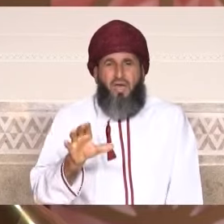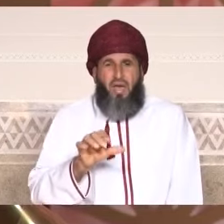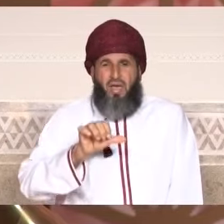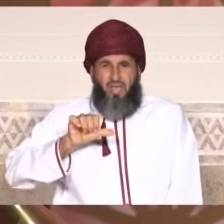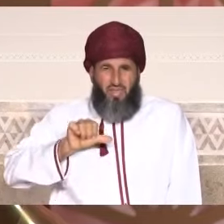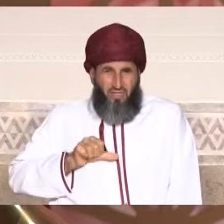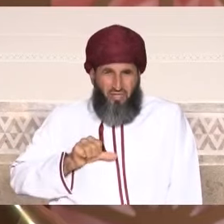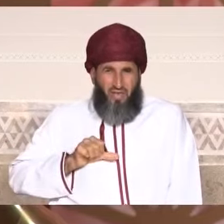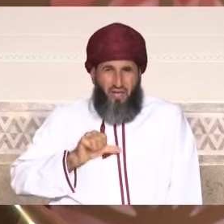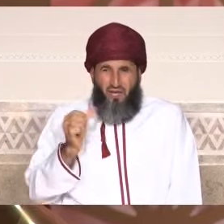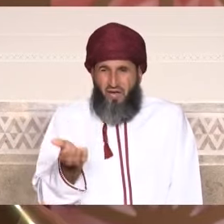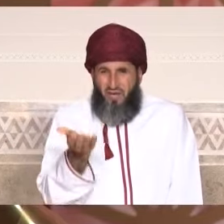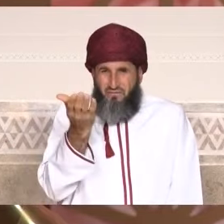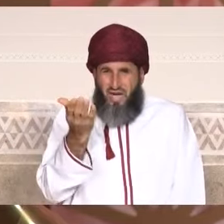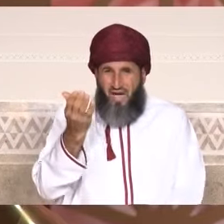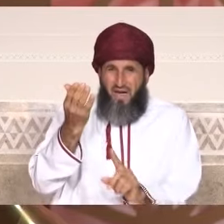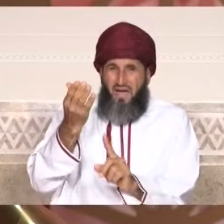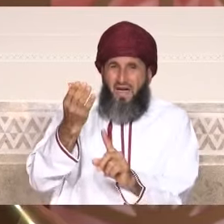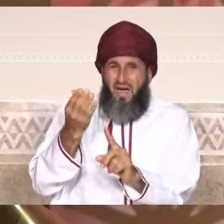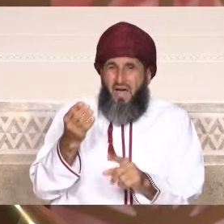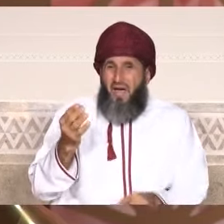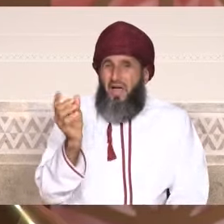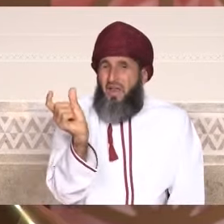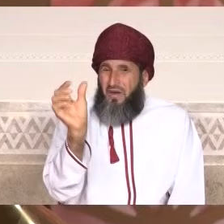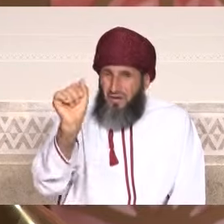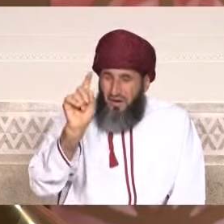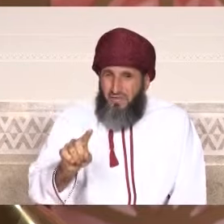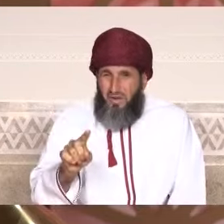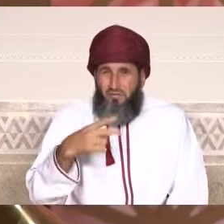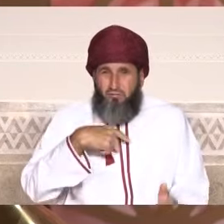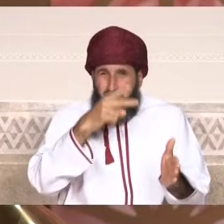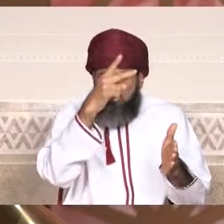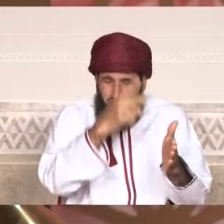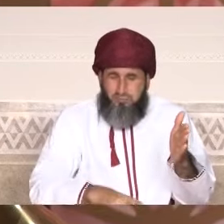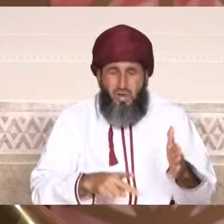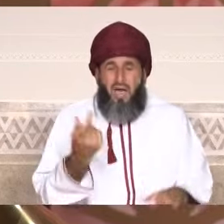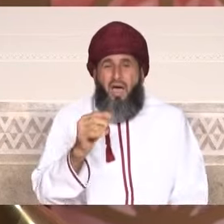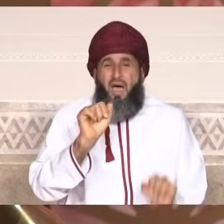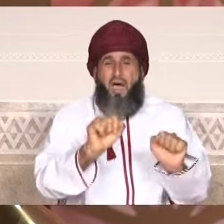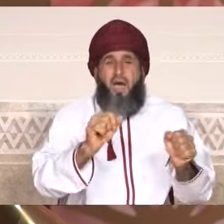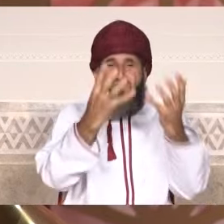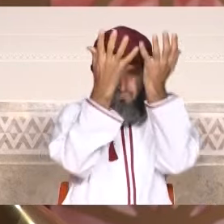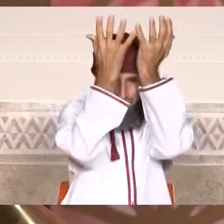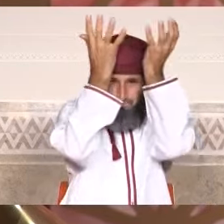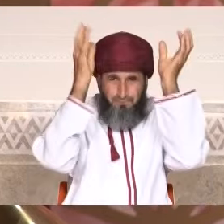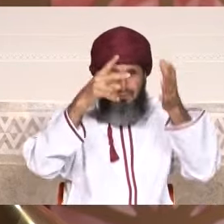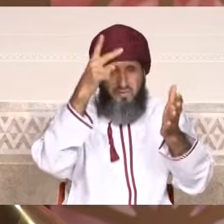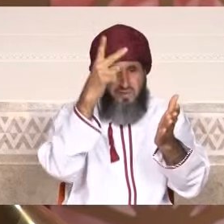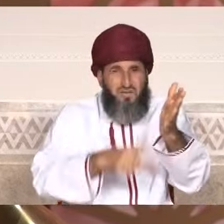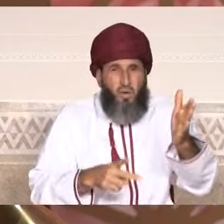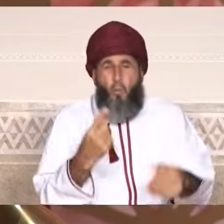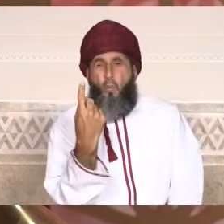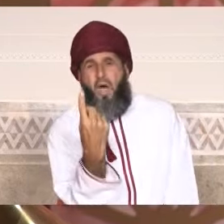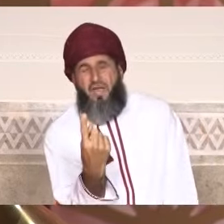كانت ضمائر رفع أو ضمائر نصب التي يستعملها في هذا المرسوم في هذا القرار الملكي كلها بصيغة الجمع مع أنه